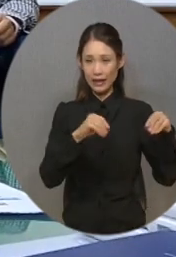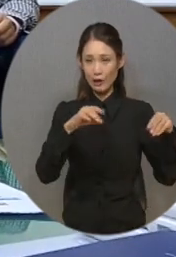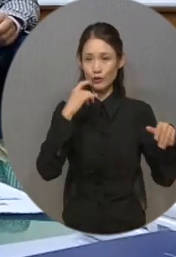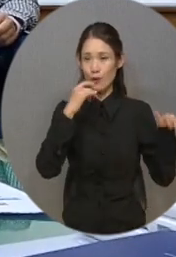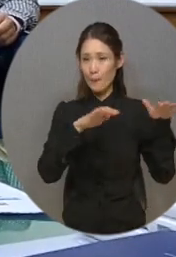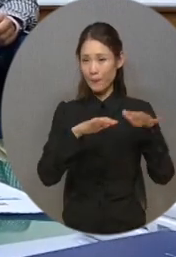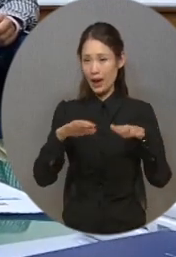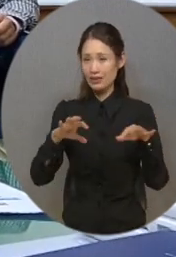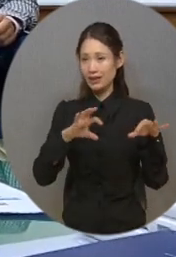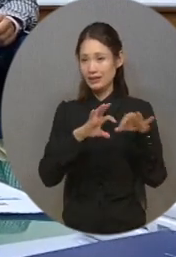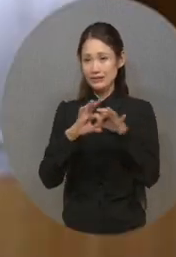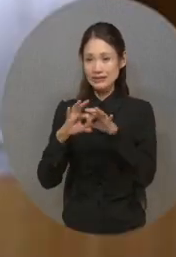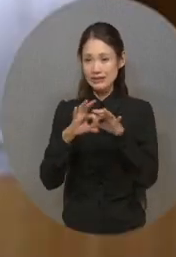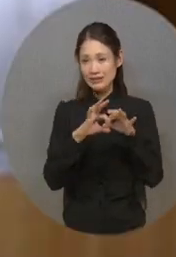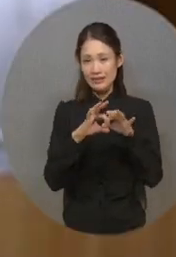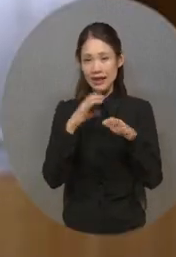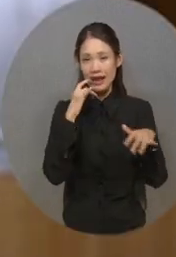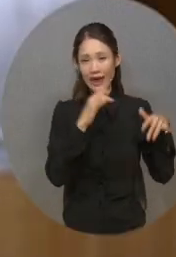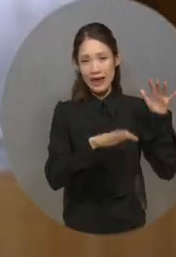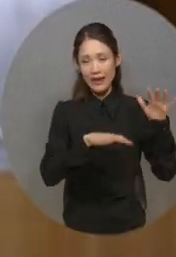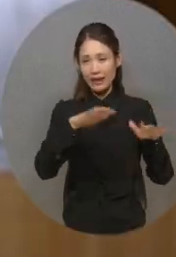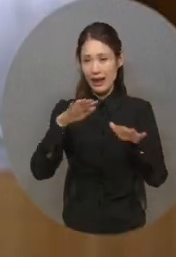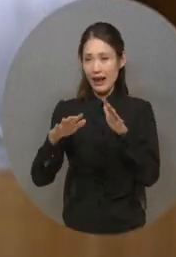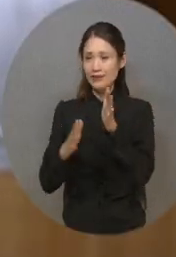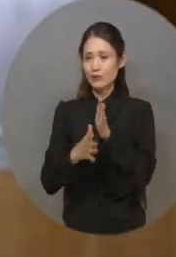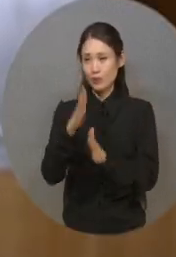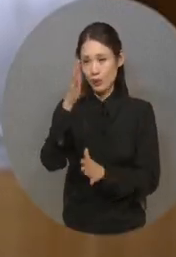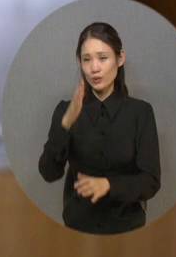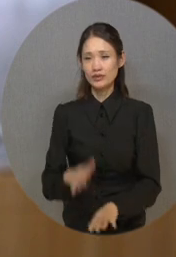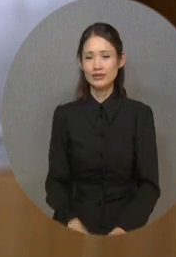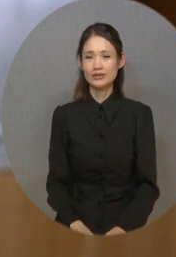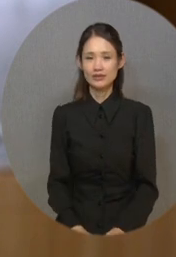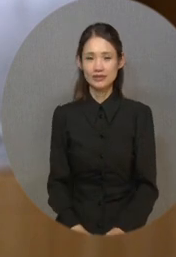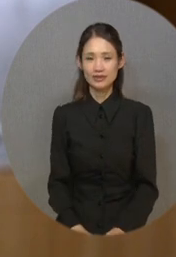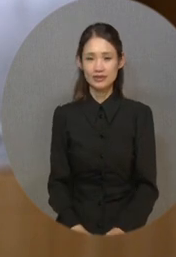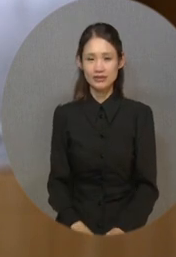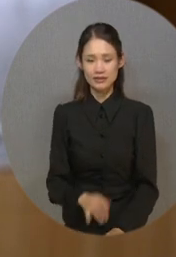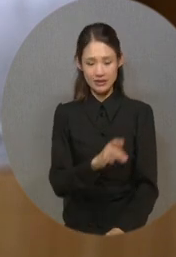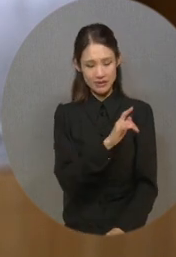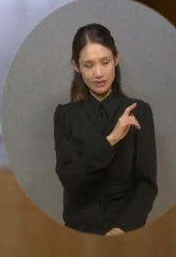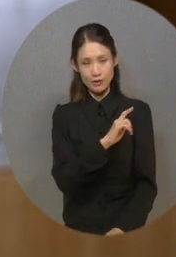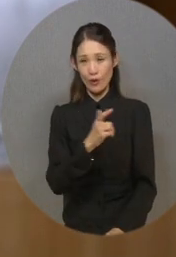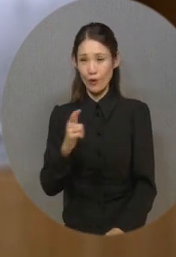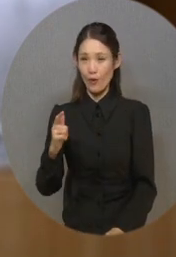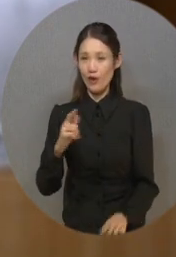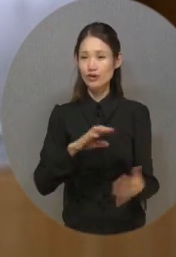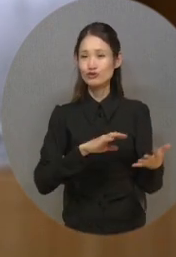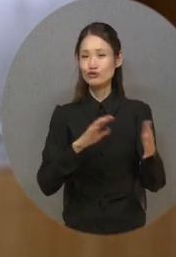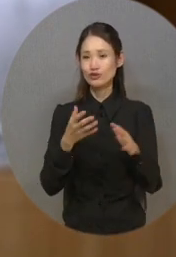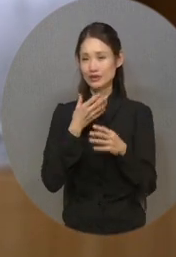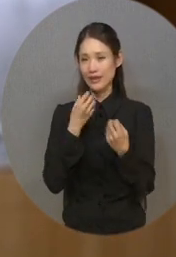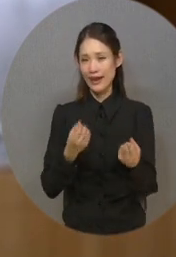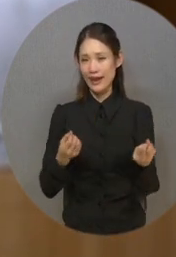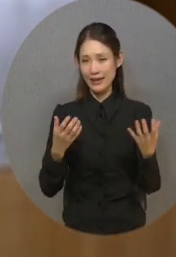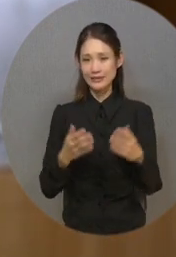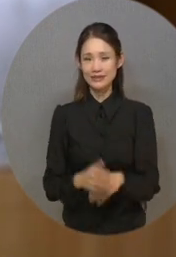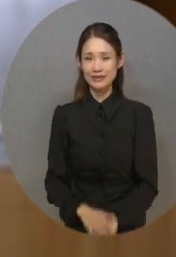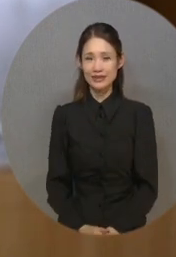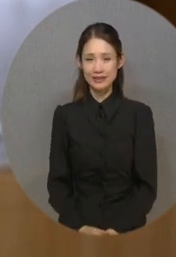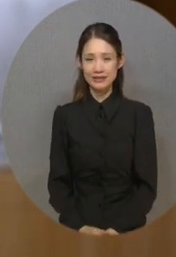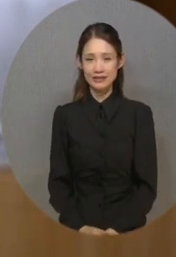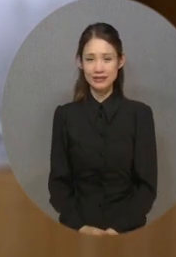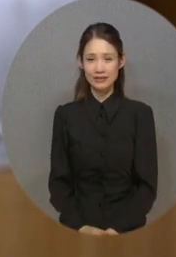그런 위치한 해양 도시이다 보니까 다양한 국제 행사들도 많이 열리고 있고 네. 또 마이스 관광 도시이기